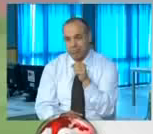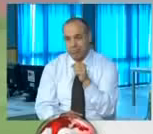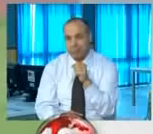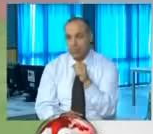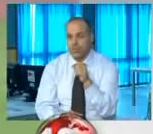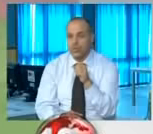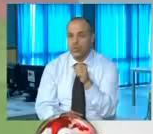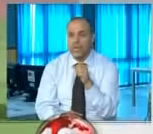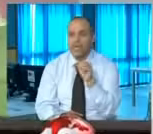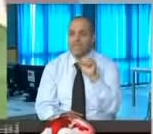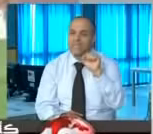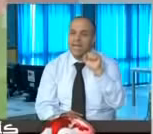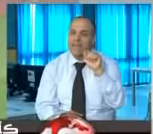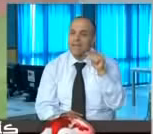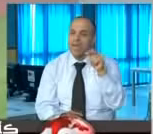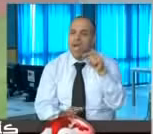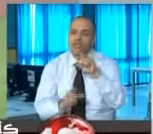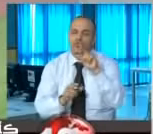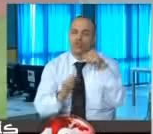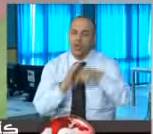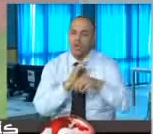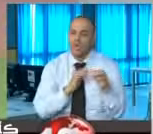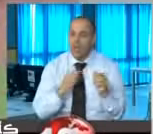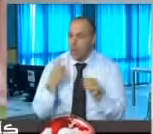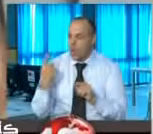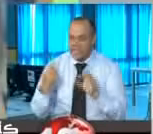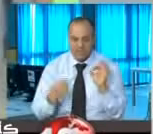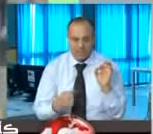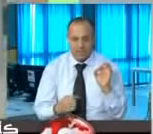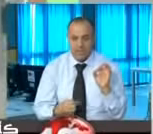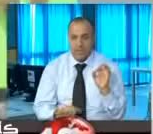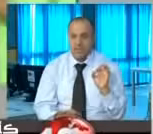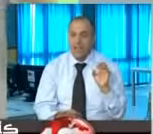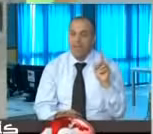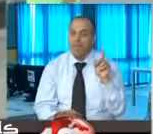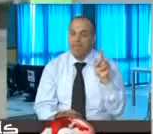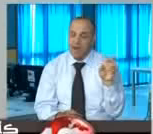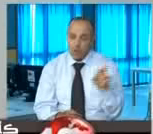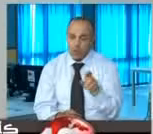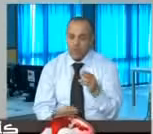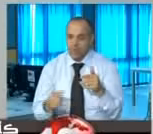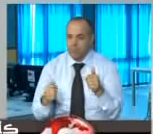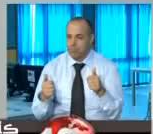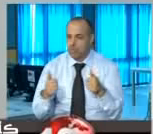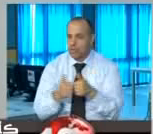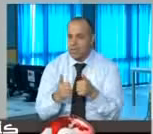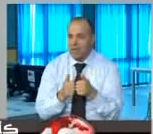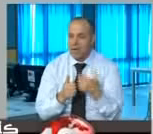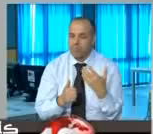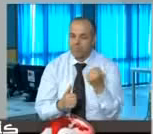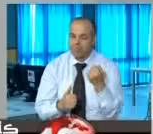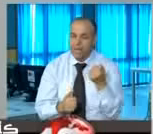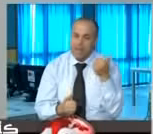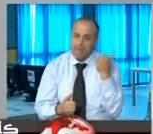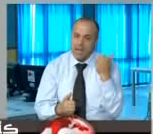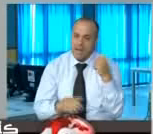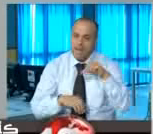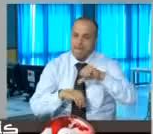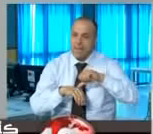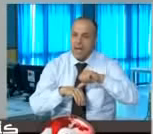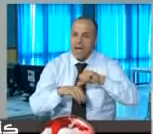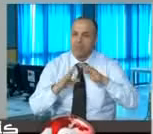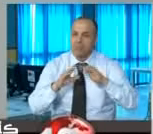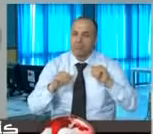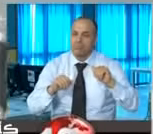ضيفه سان داونز الجنوب إفريقي بهدف دون مقابل في إياب نهائي المسابقة التي احتضنها مساء أمس ملعب